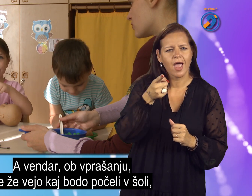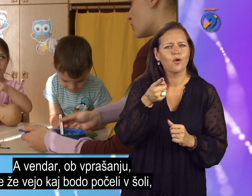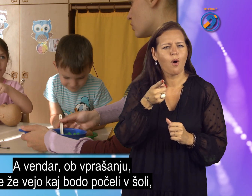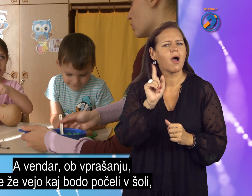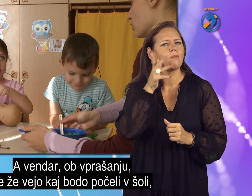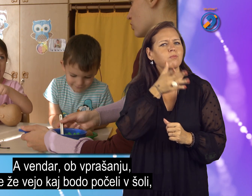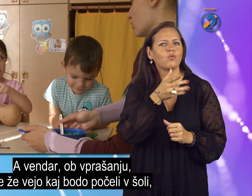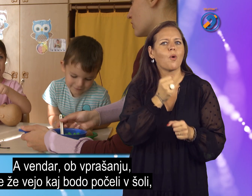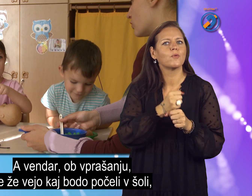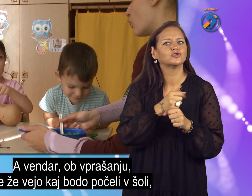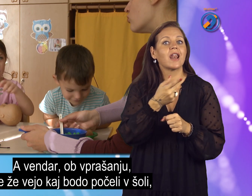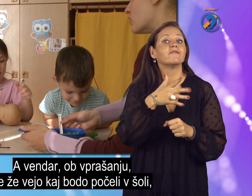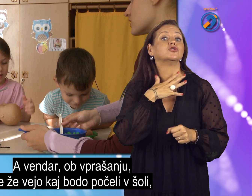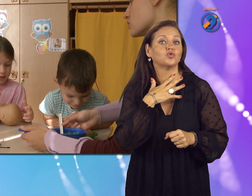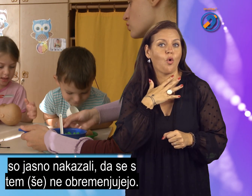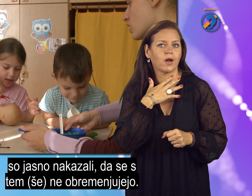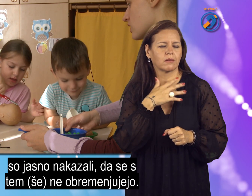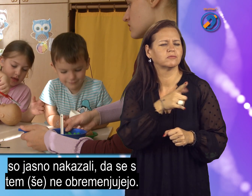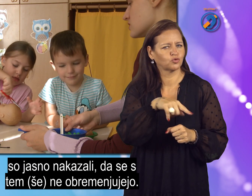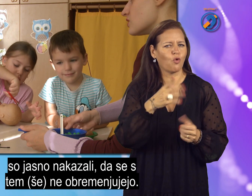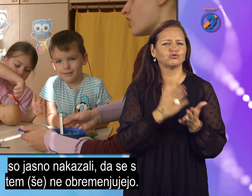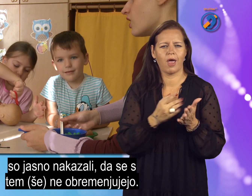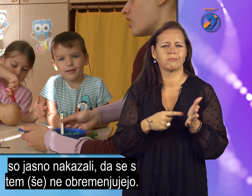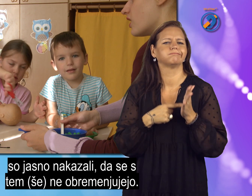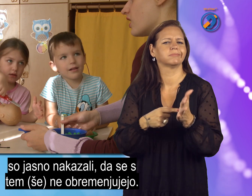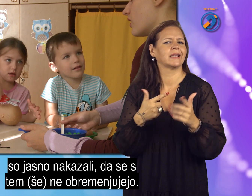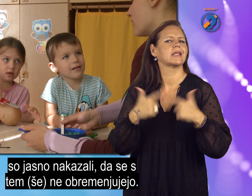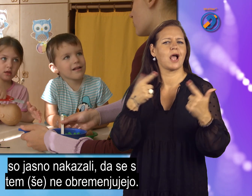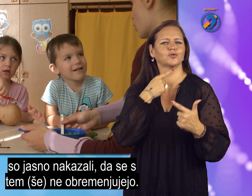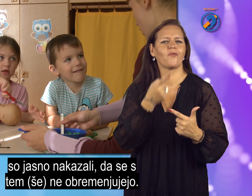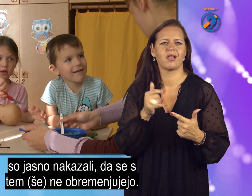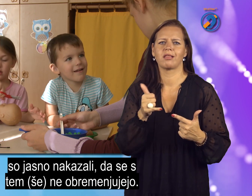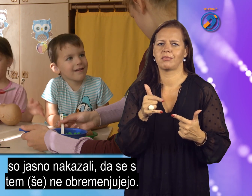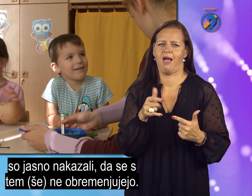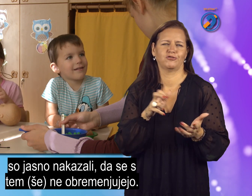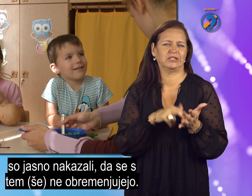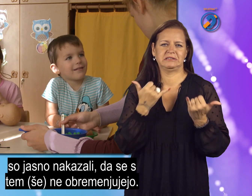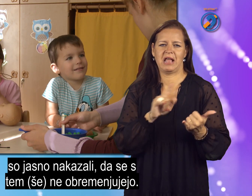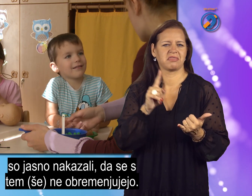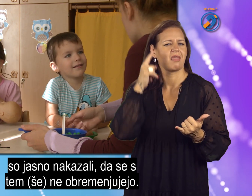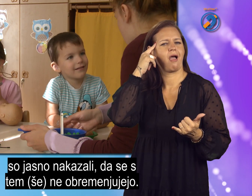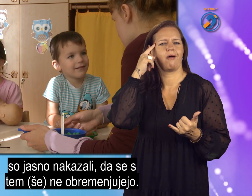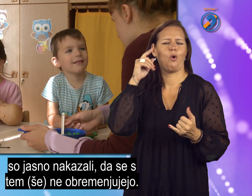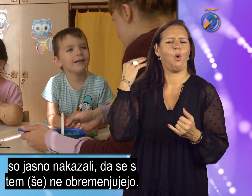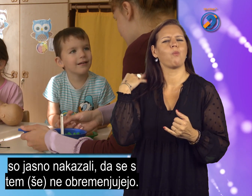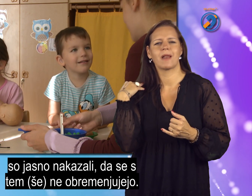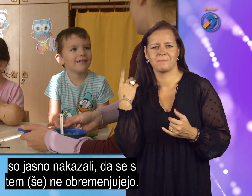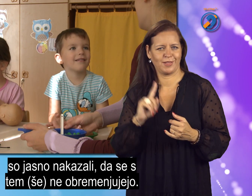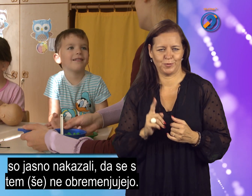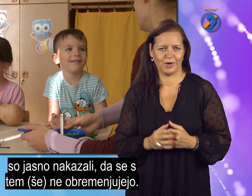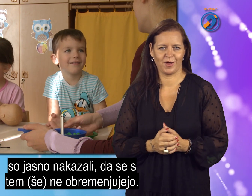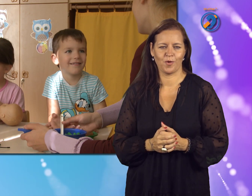že vejo, kaj bodo počeli v šoli, so jasno nakazali, da se s tem še ne